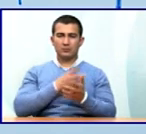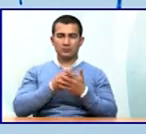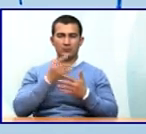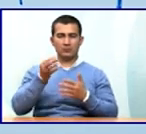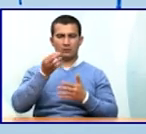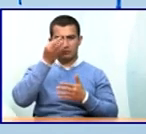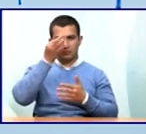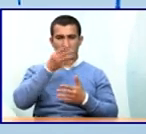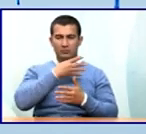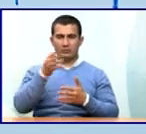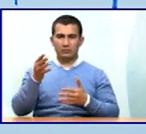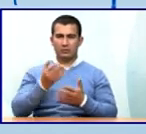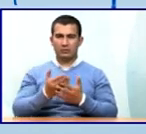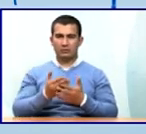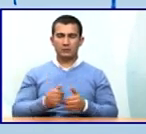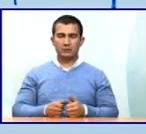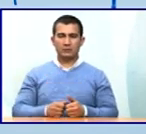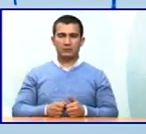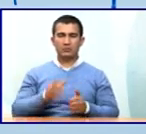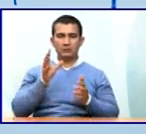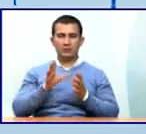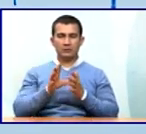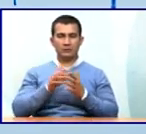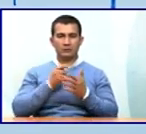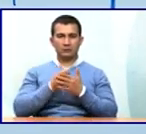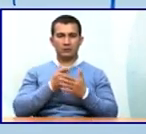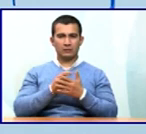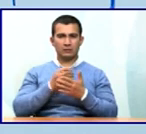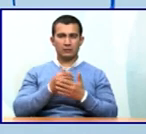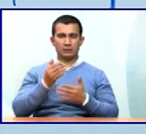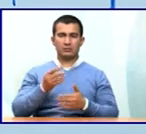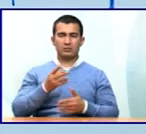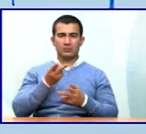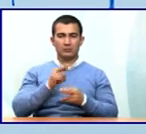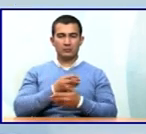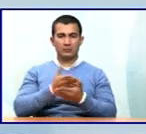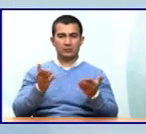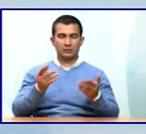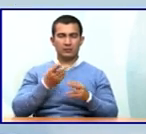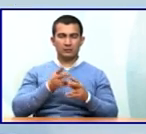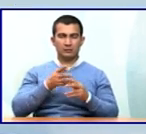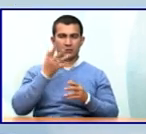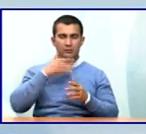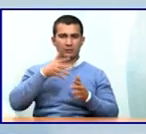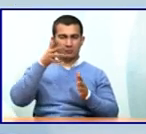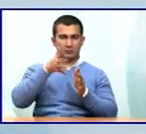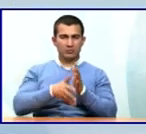kiradi. Elektr o'tkazgichdan tok bizga nisbatan pastga qarab